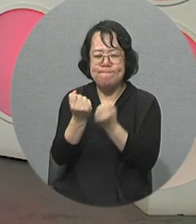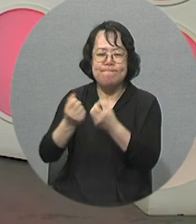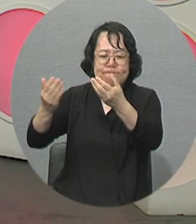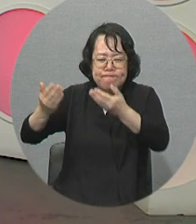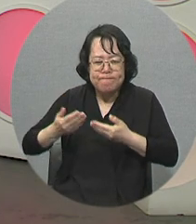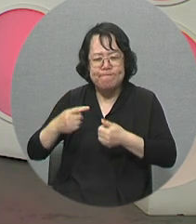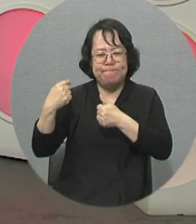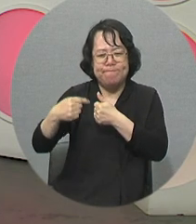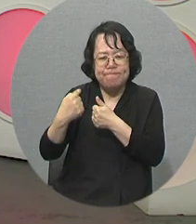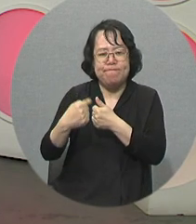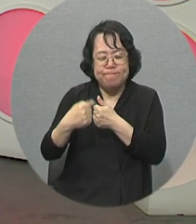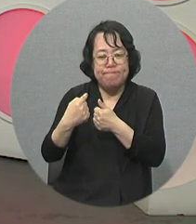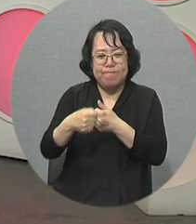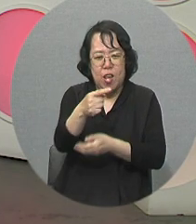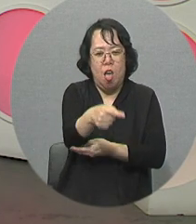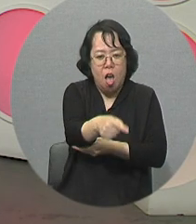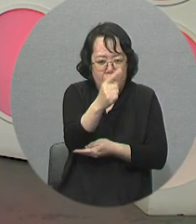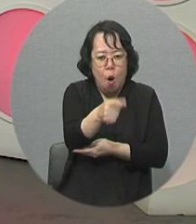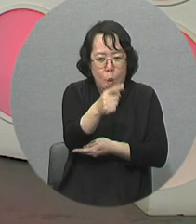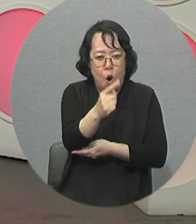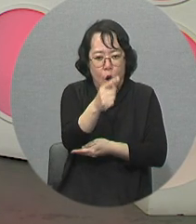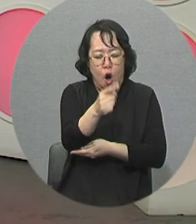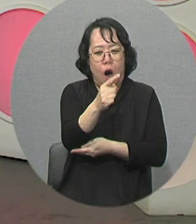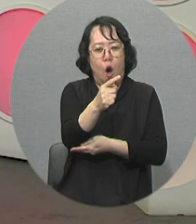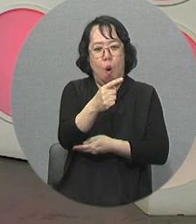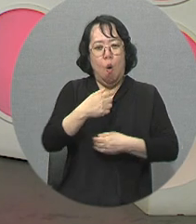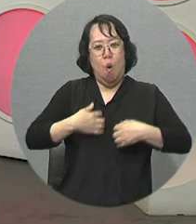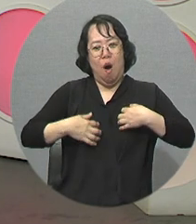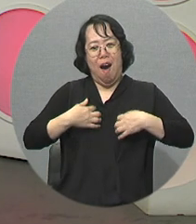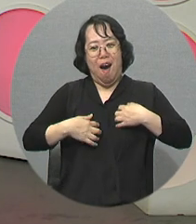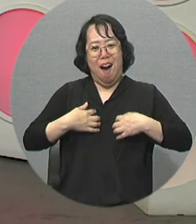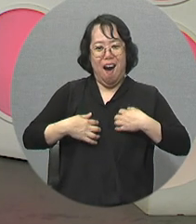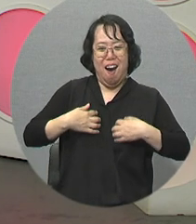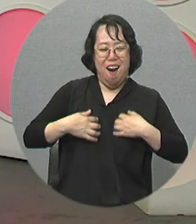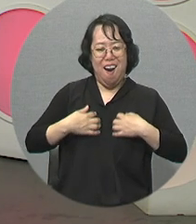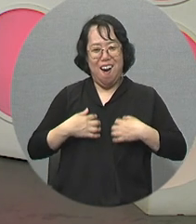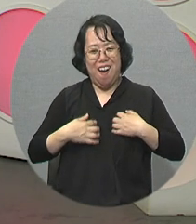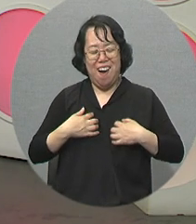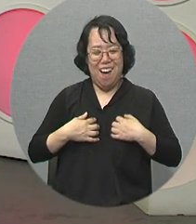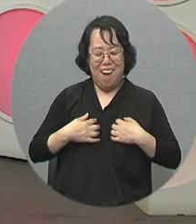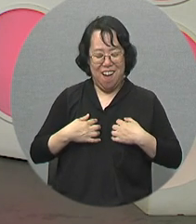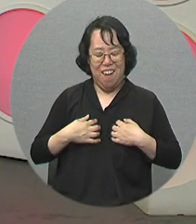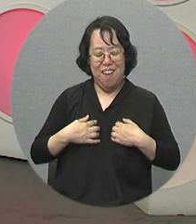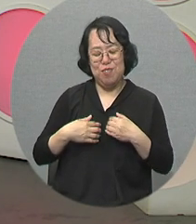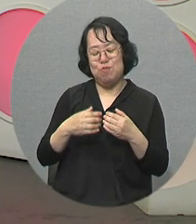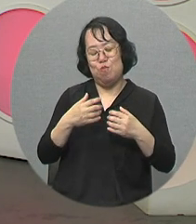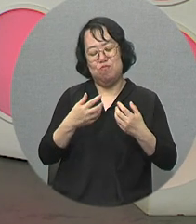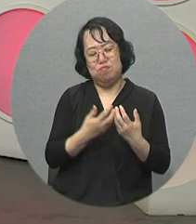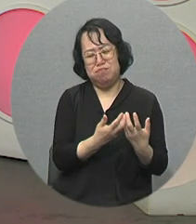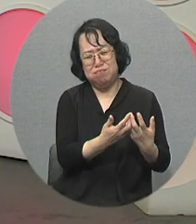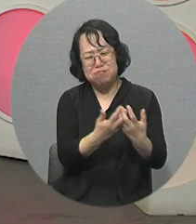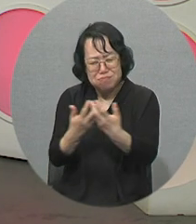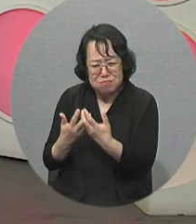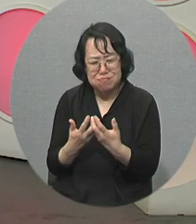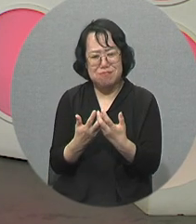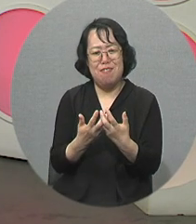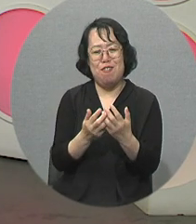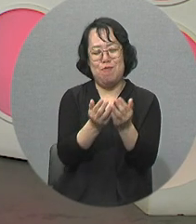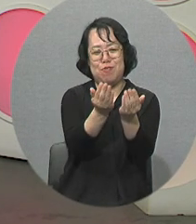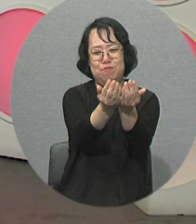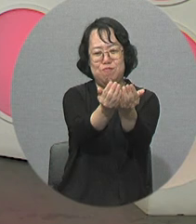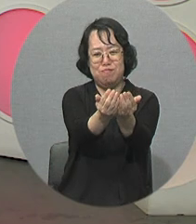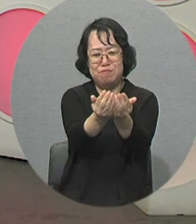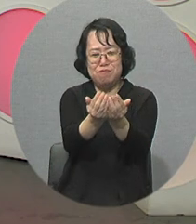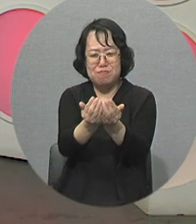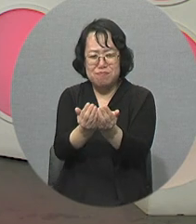떨림, 그 흥분은 지금도 잊지를 못합니다. 고기를 씻고 무트로 돌아오는 길에는 마치